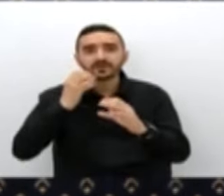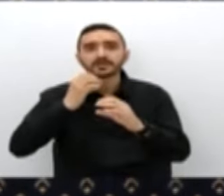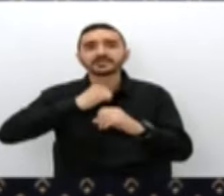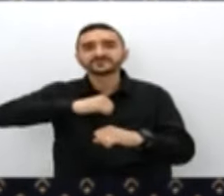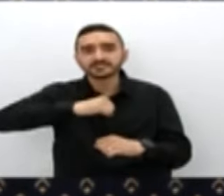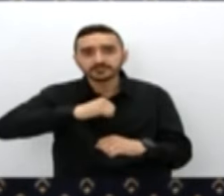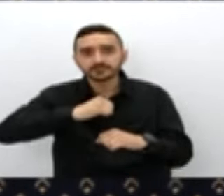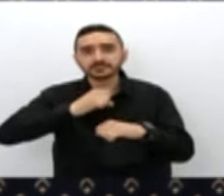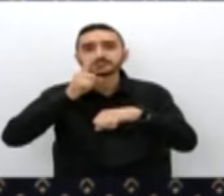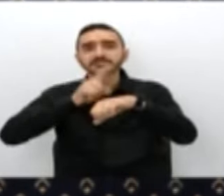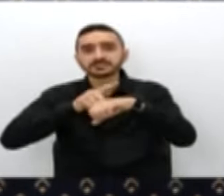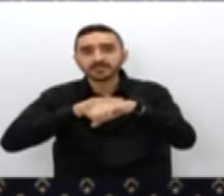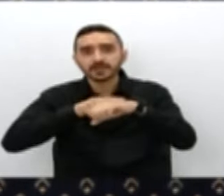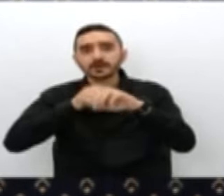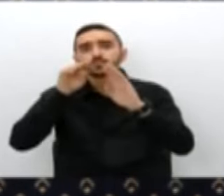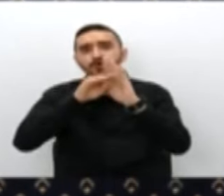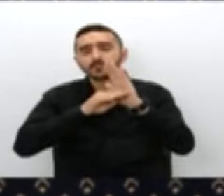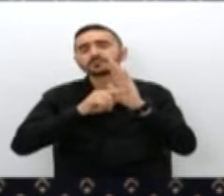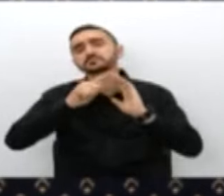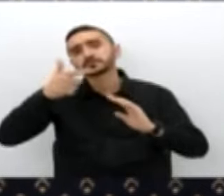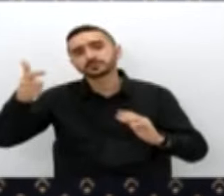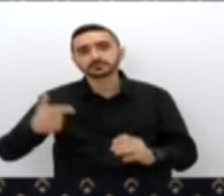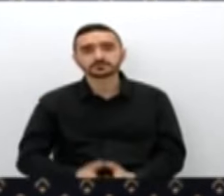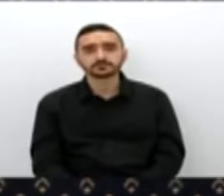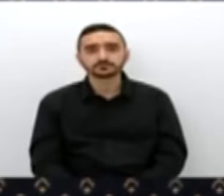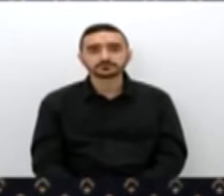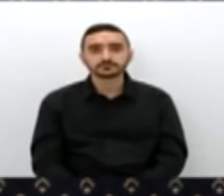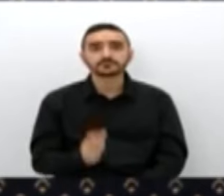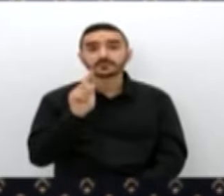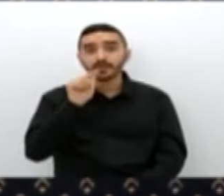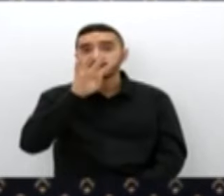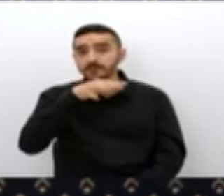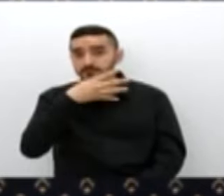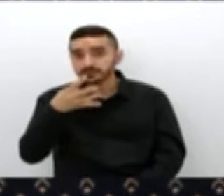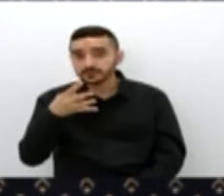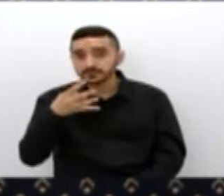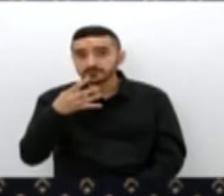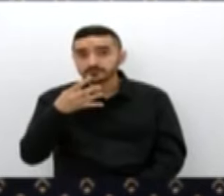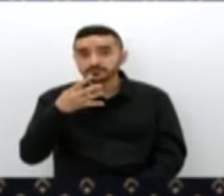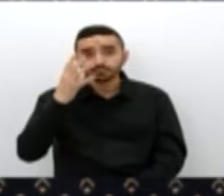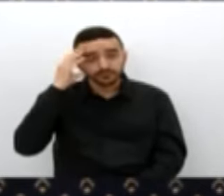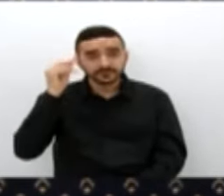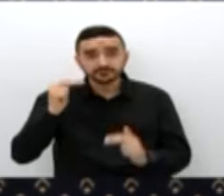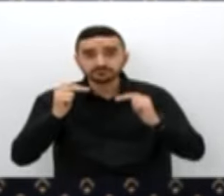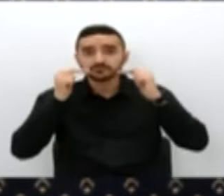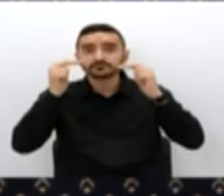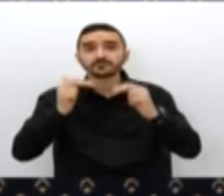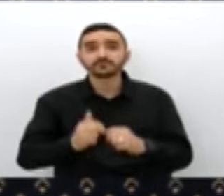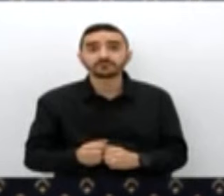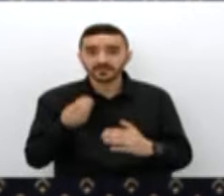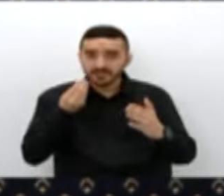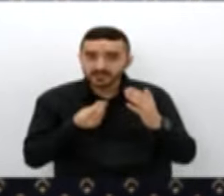هل هي شغاله ام لا الى غير ذلك اذا هناك ميكانيزمات عصريه ادخلت الى